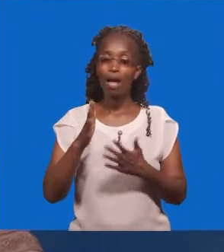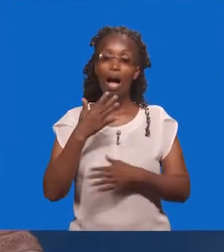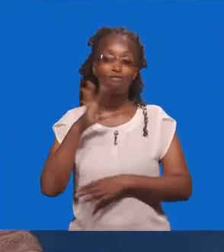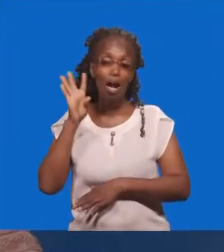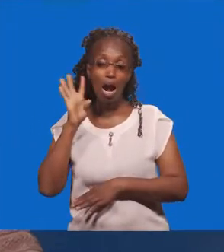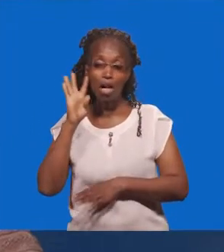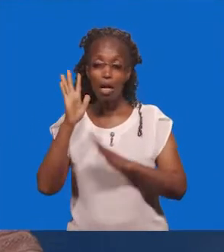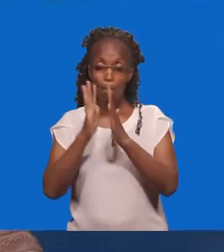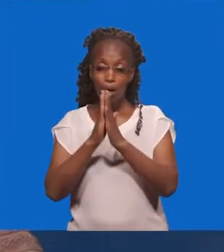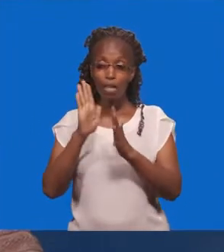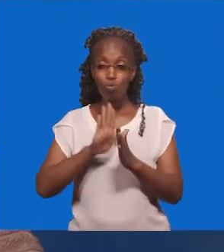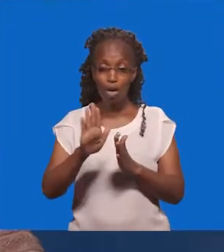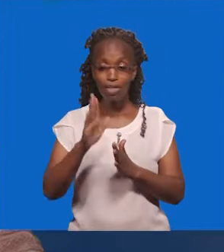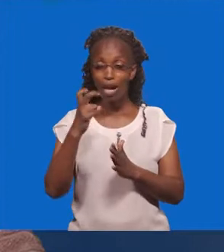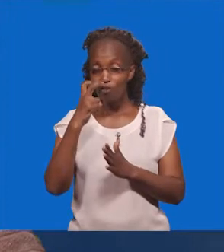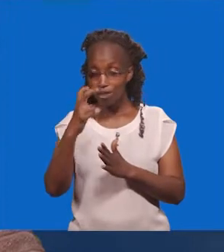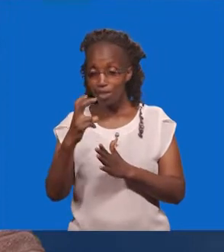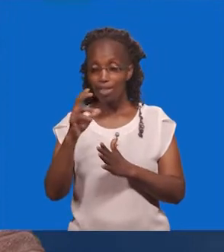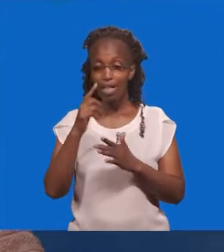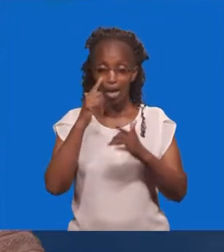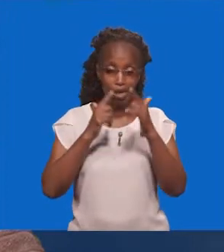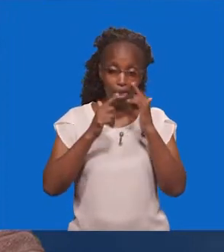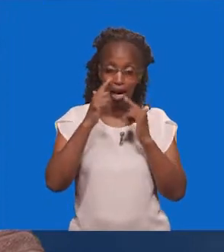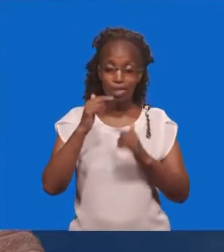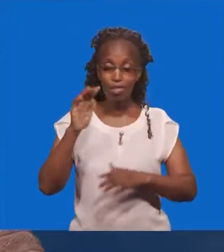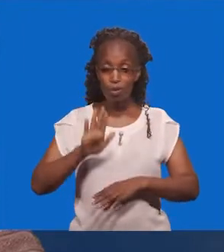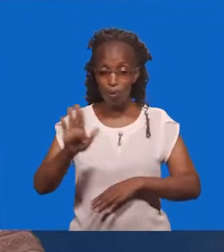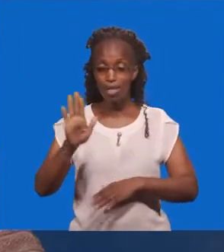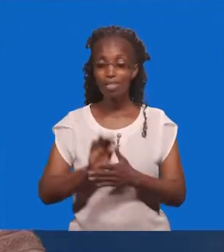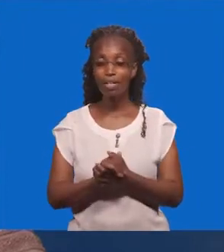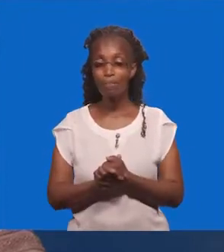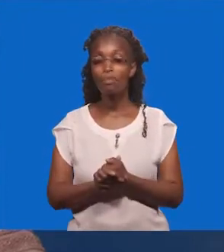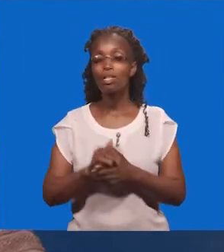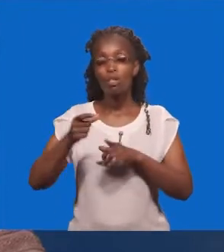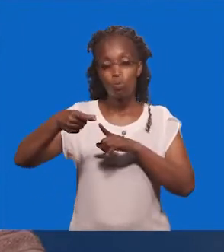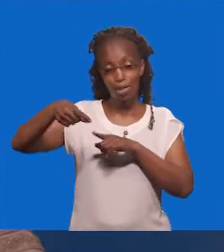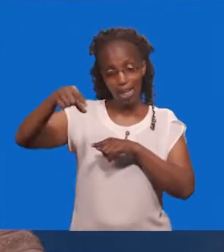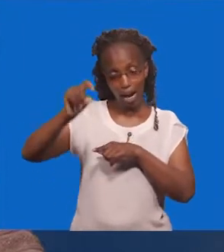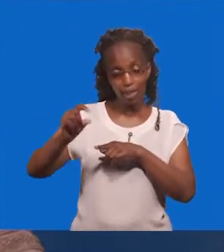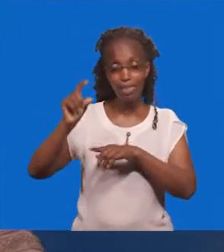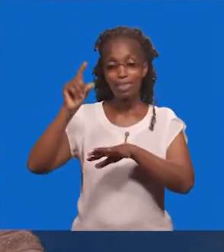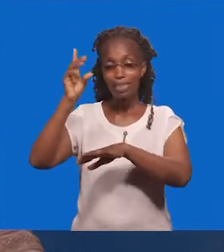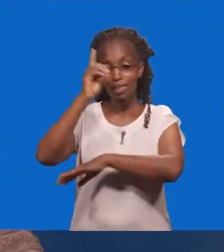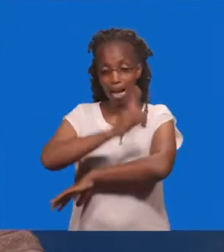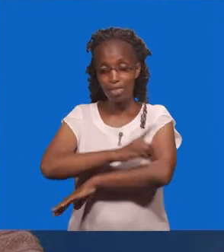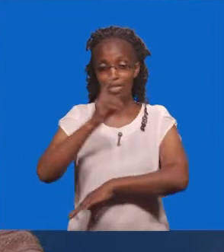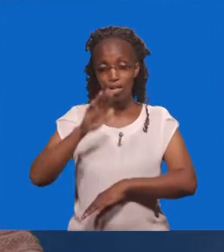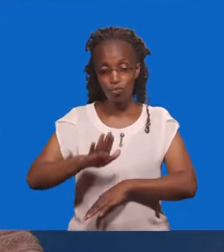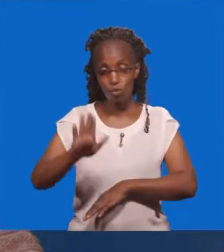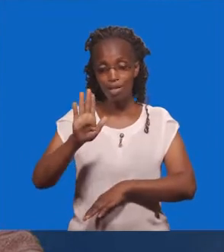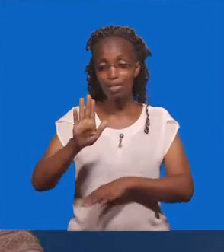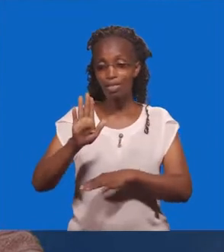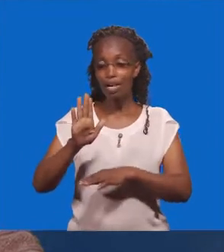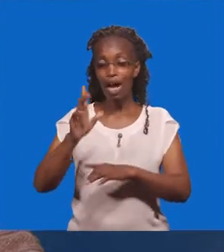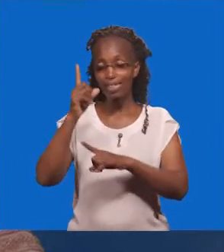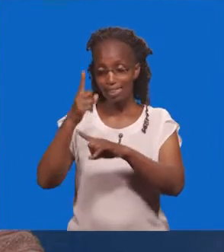nimeyasikia maombi yako Nimeyaona machozi yako Tanzama Nitaziongeza siku zako Kiasi